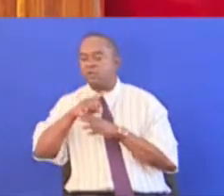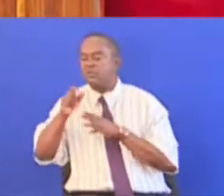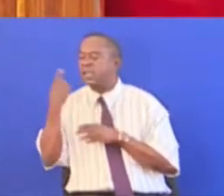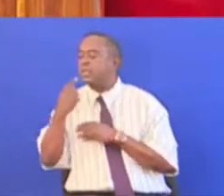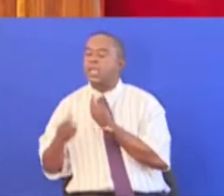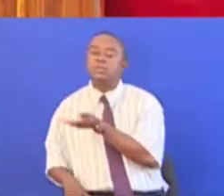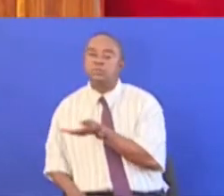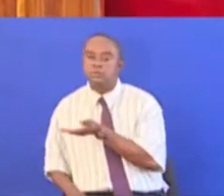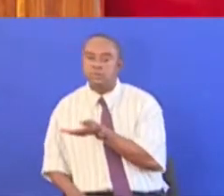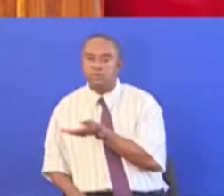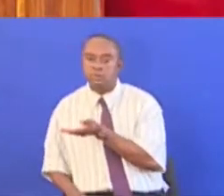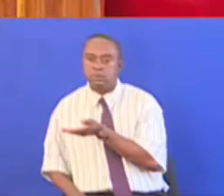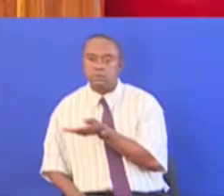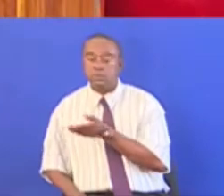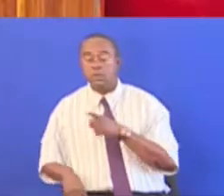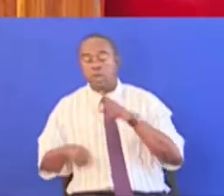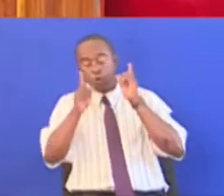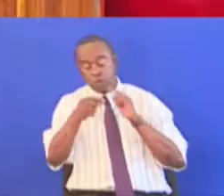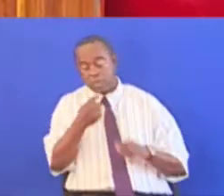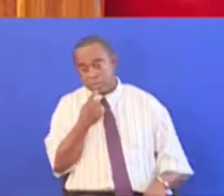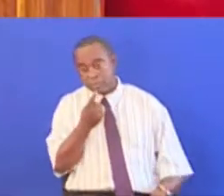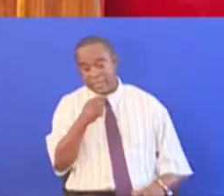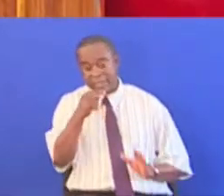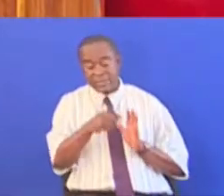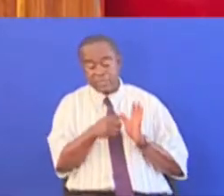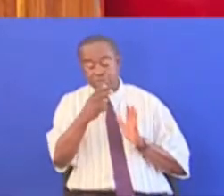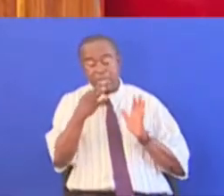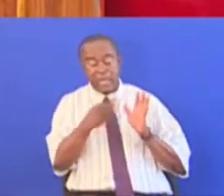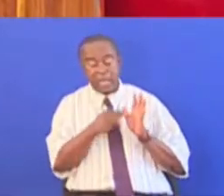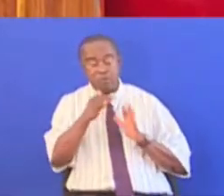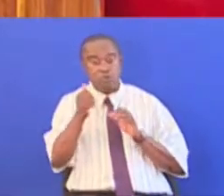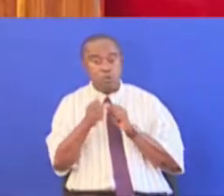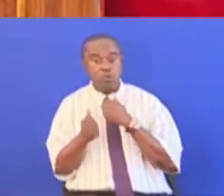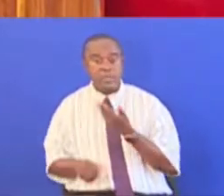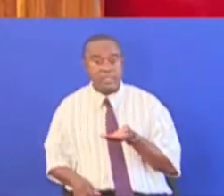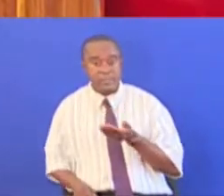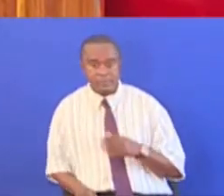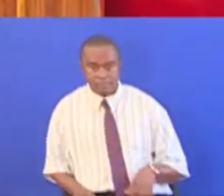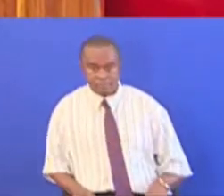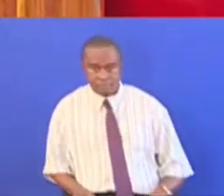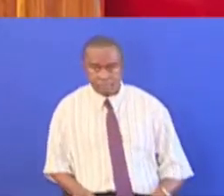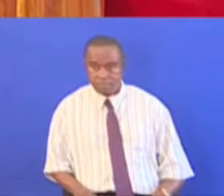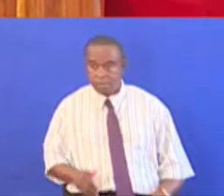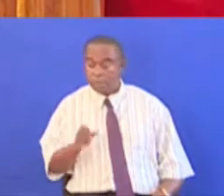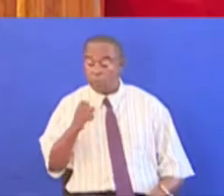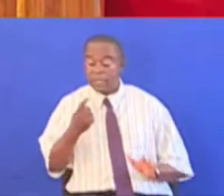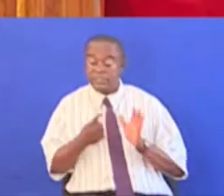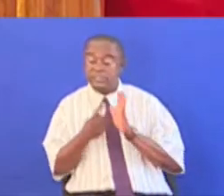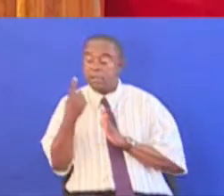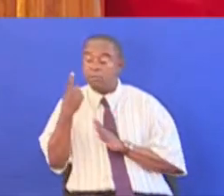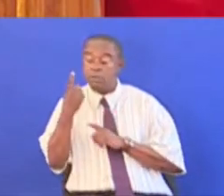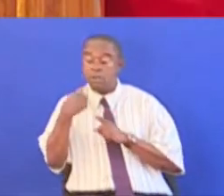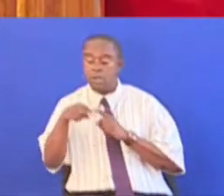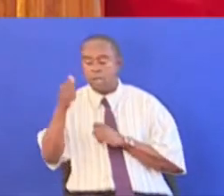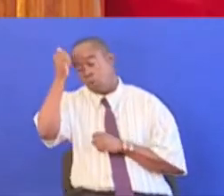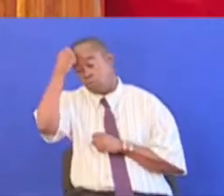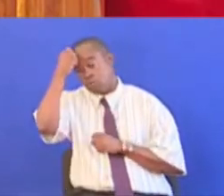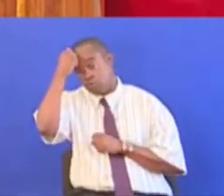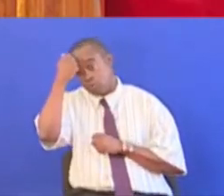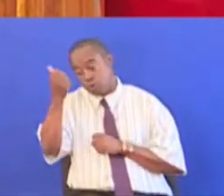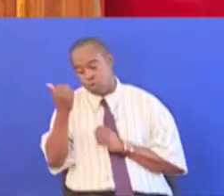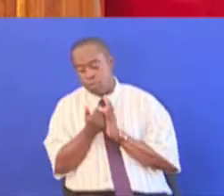tu. Mwalimu aliyasema haya tarehe 28 Oktoba mwaka 61 katika Hansard. Na